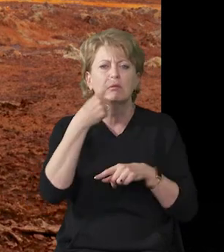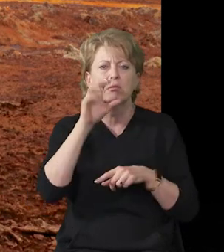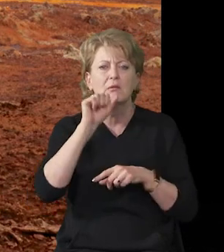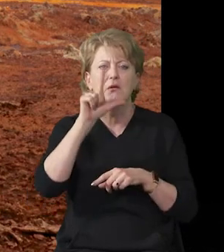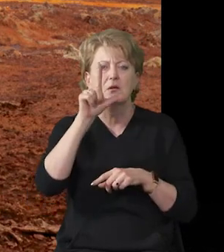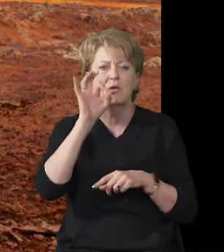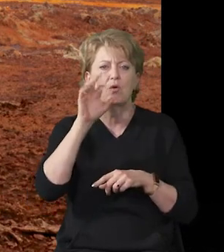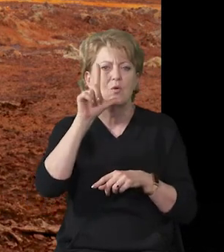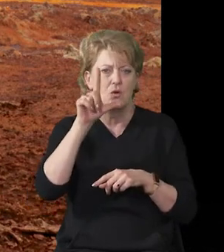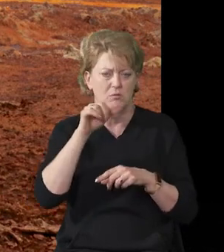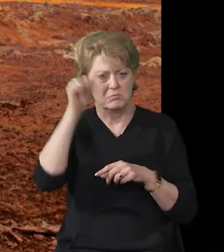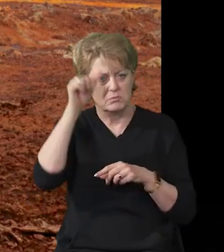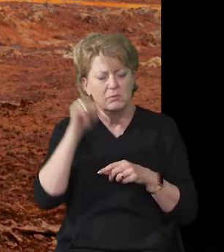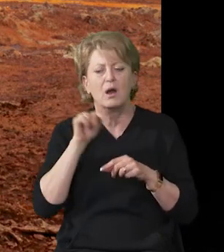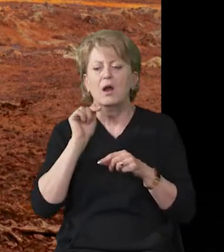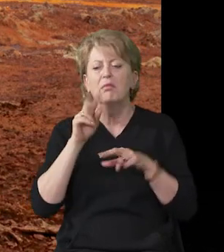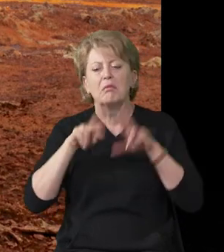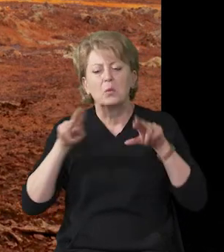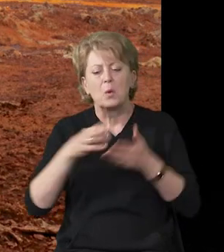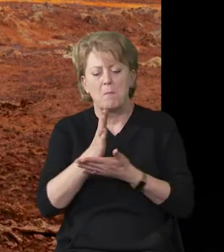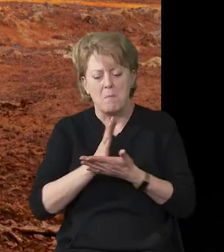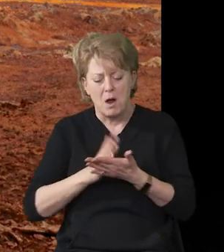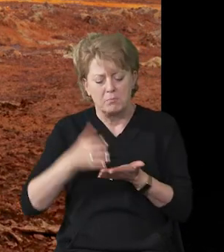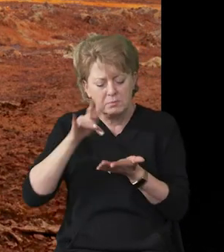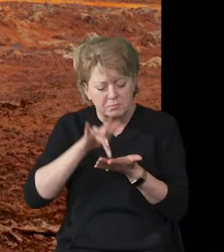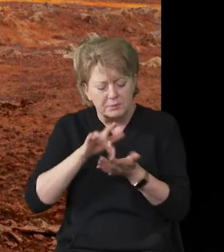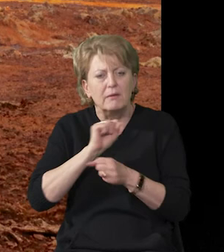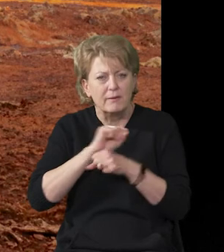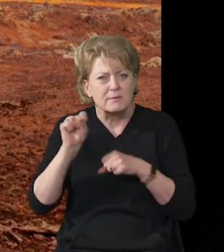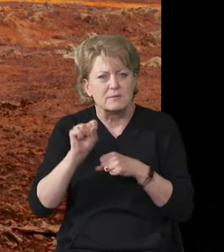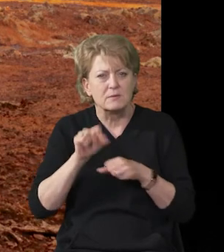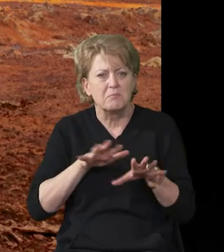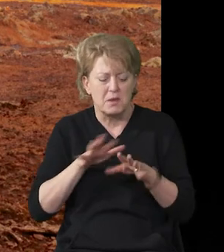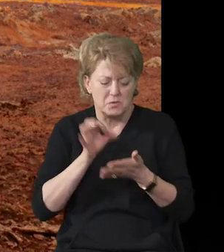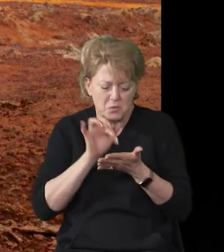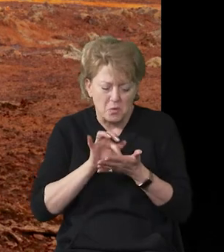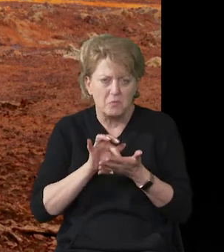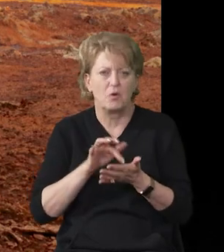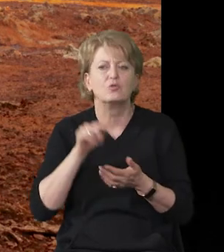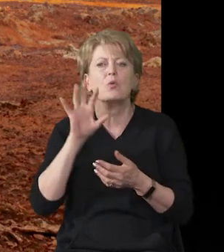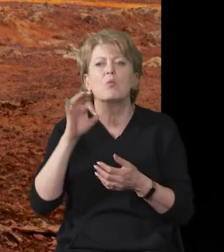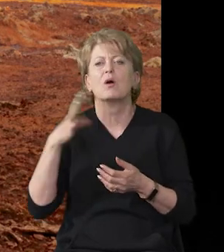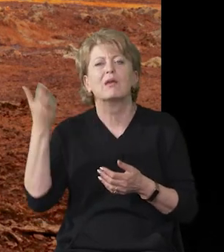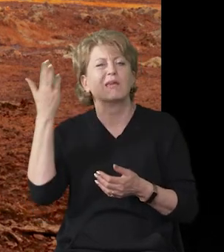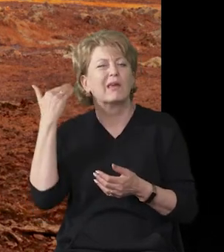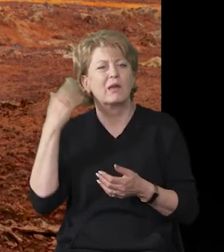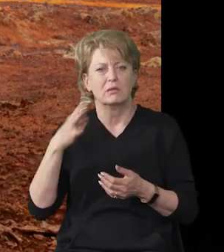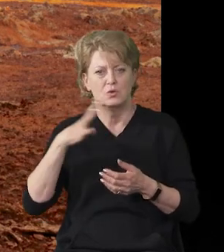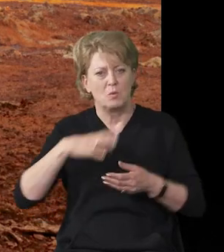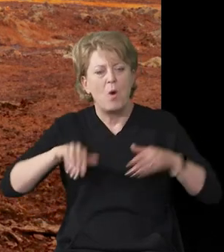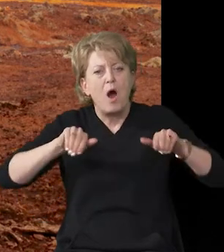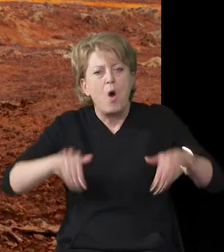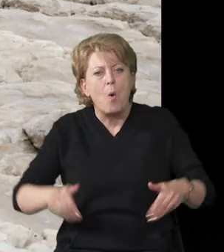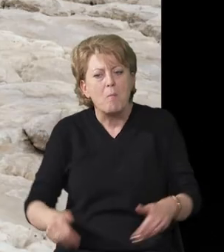jako miejscowość, ponieważ znajdują się tam zabudowania dawnej kopalni, takiego kanadyjsko-etiopskiego holdingu, który wydobywał